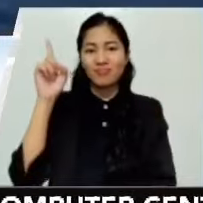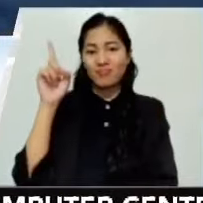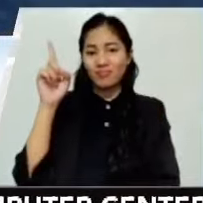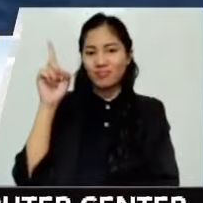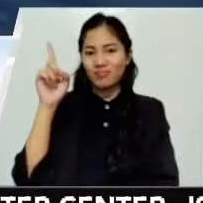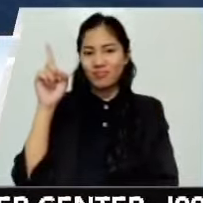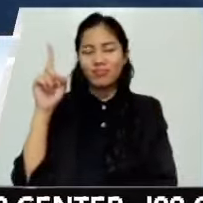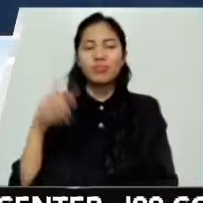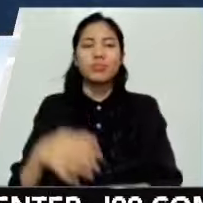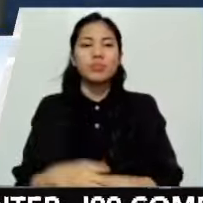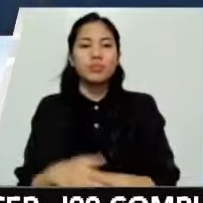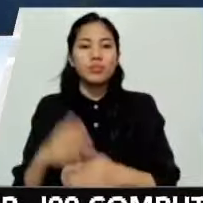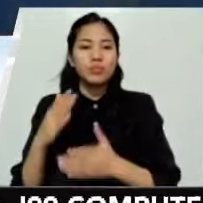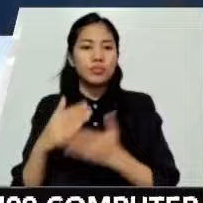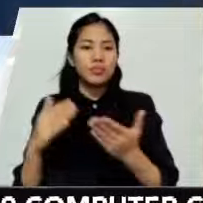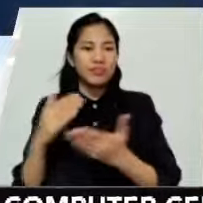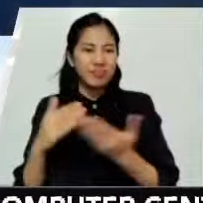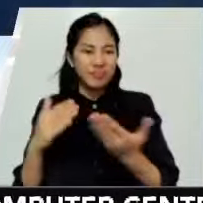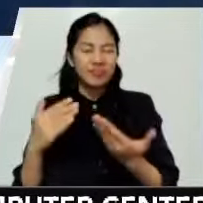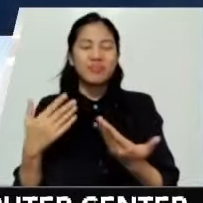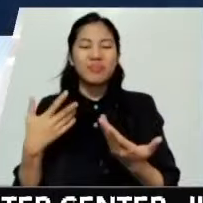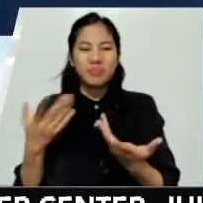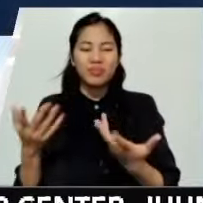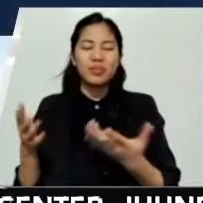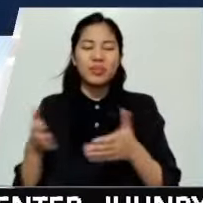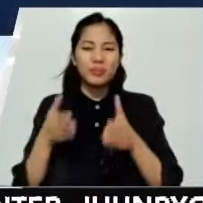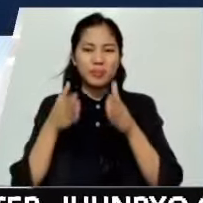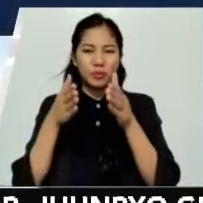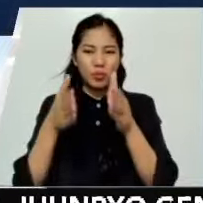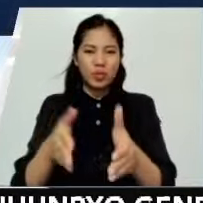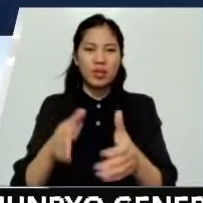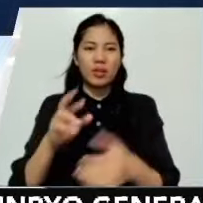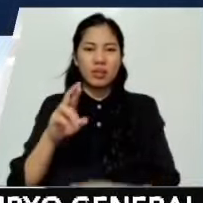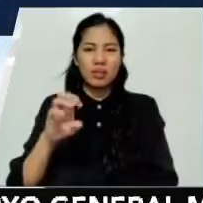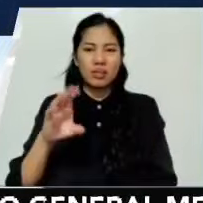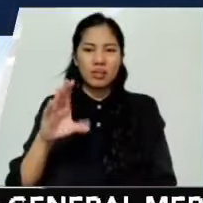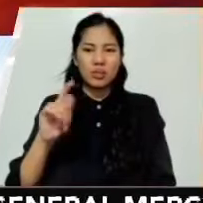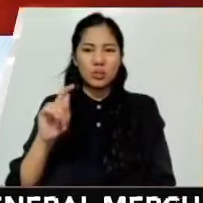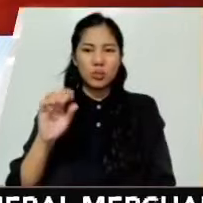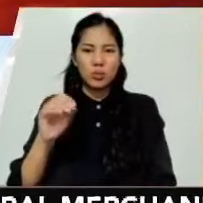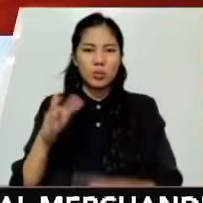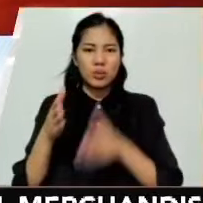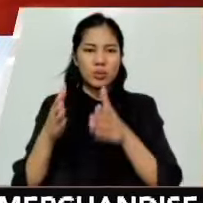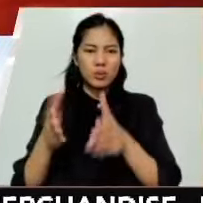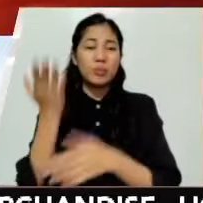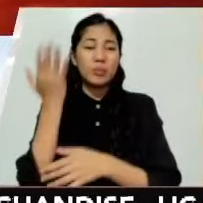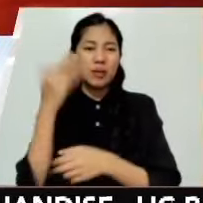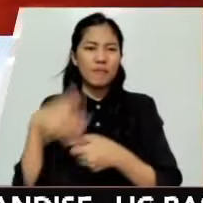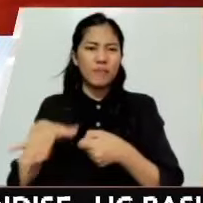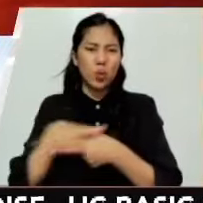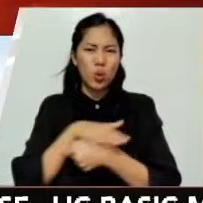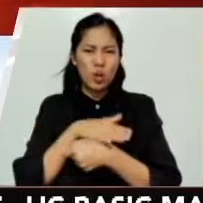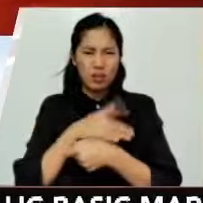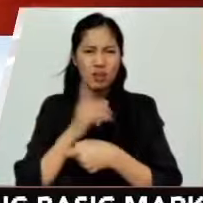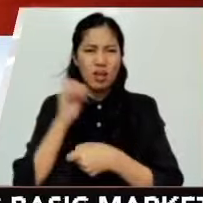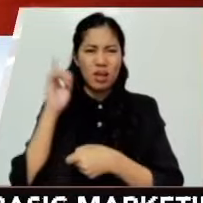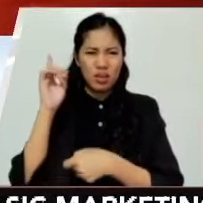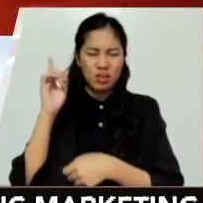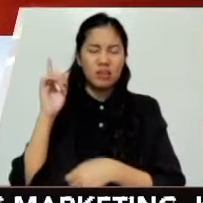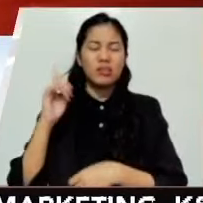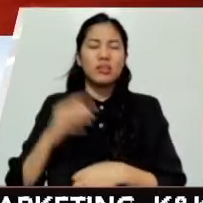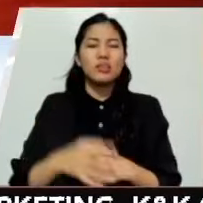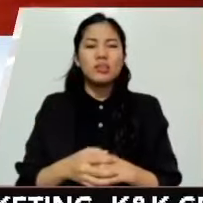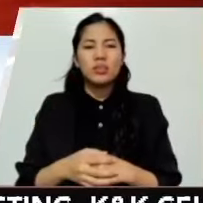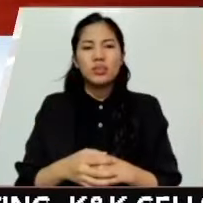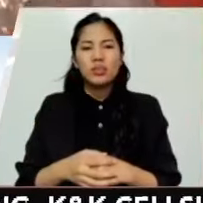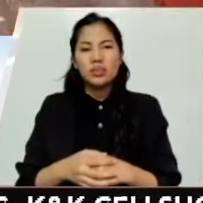naman sa tabing kalsada ng Recto Avenue nanululuyan dahil puno na raw ang covered court. Ayon sa mga kinatawan ng social welfare